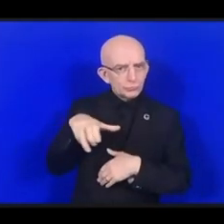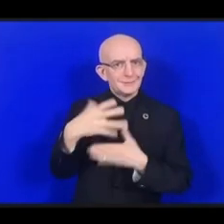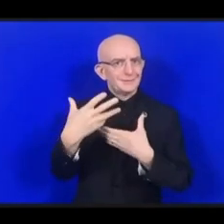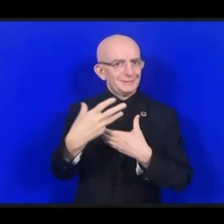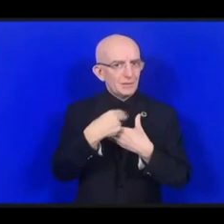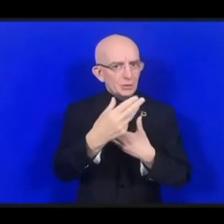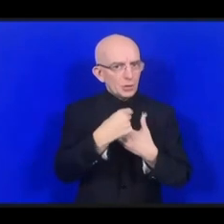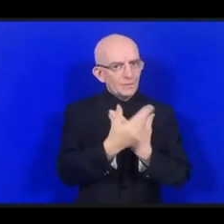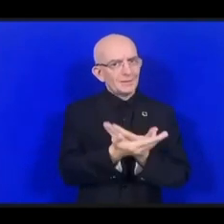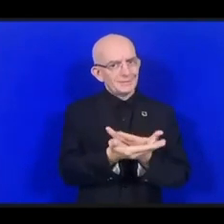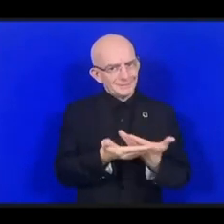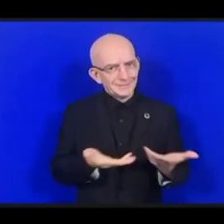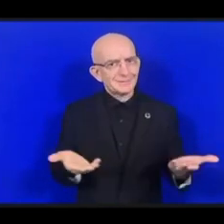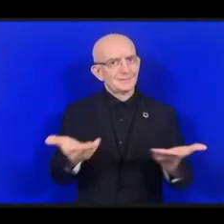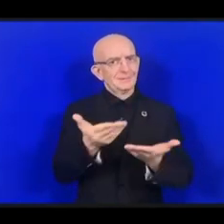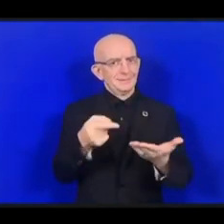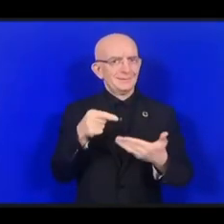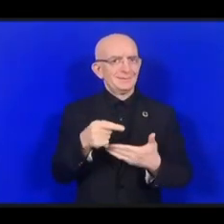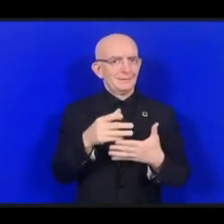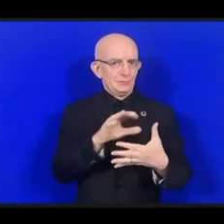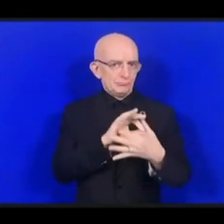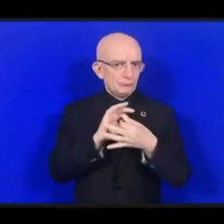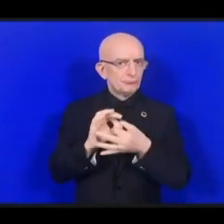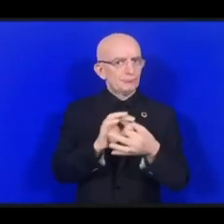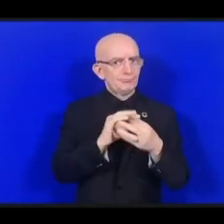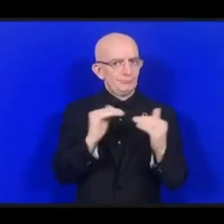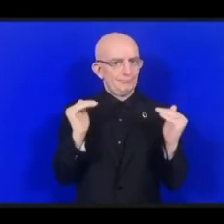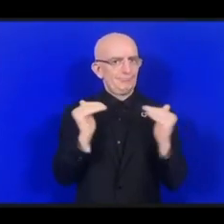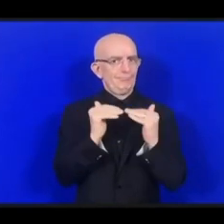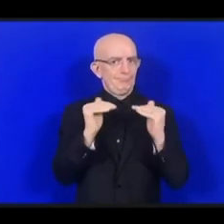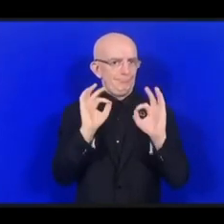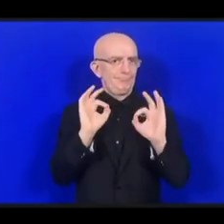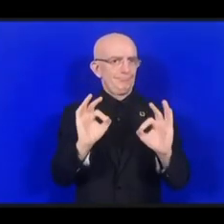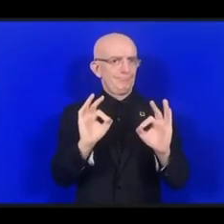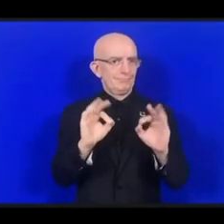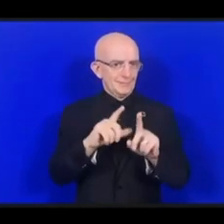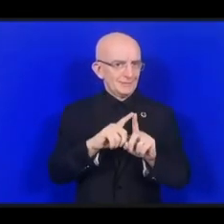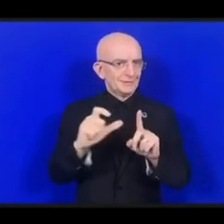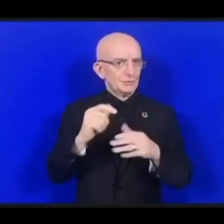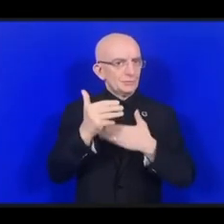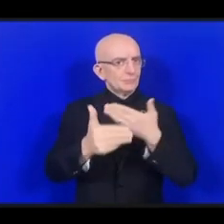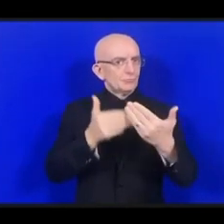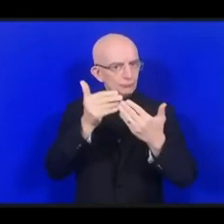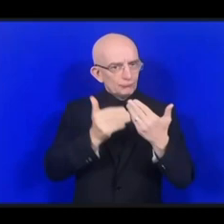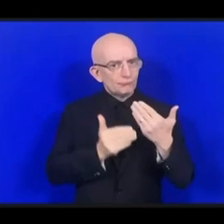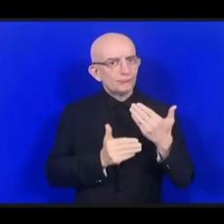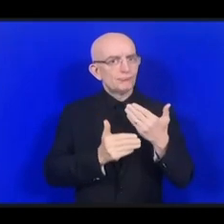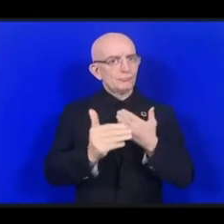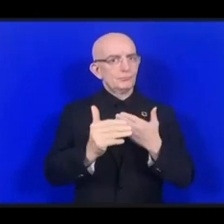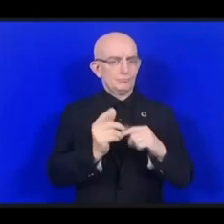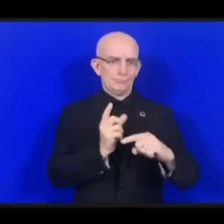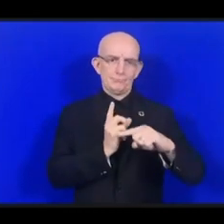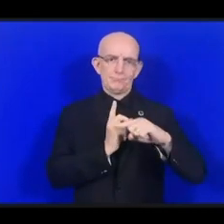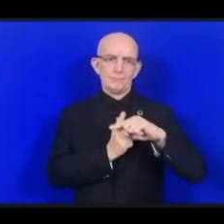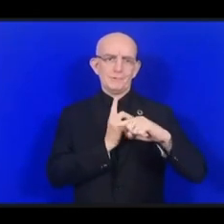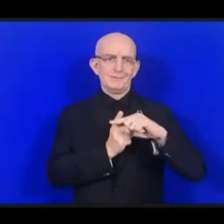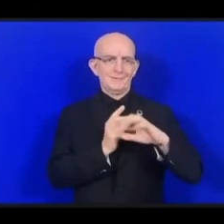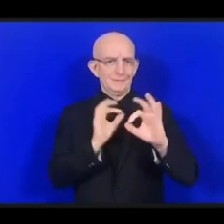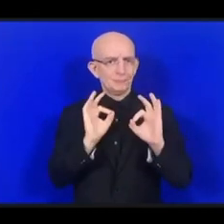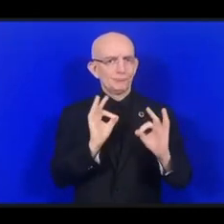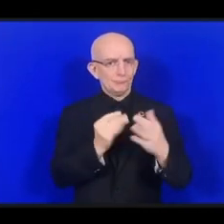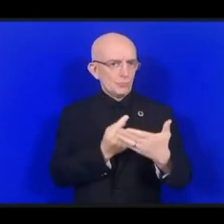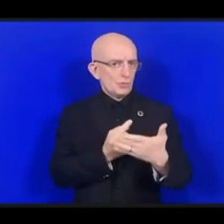رقمي شامل ومنصف للجميع وتحقيق الاستفاده المثلى من الفرص